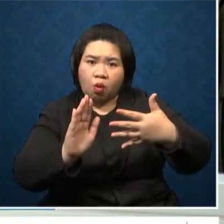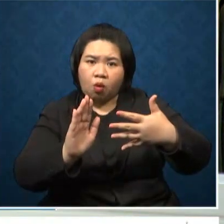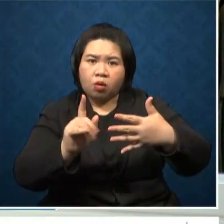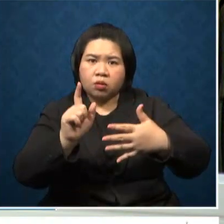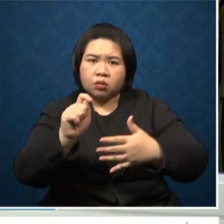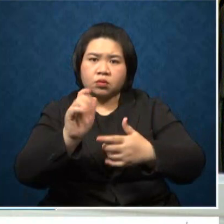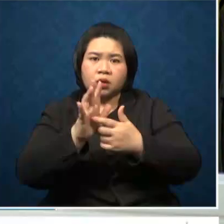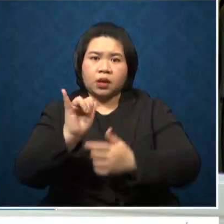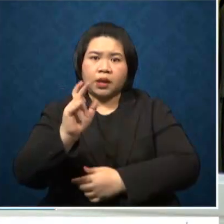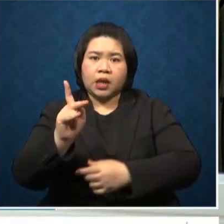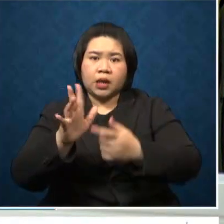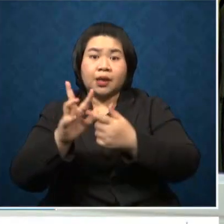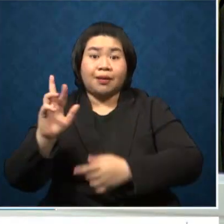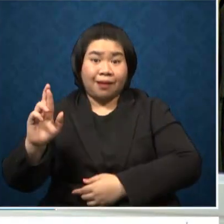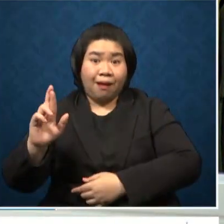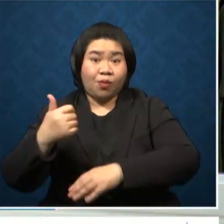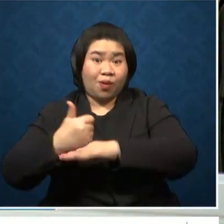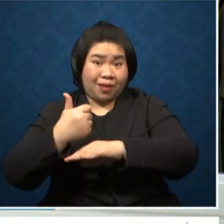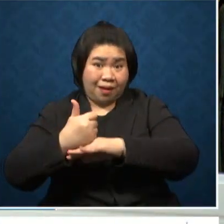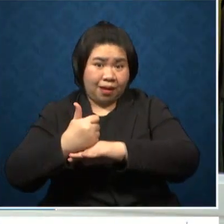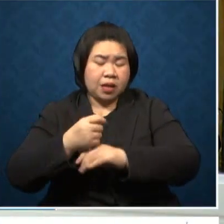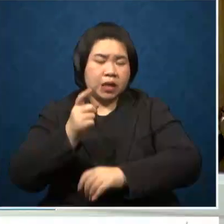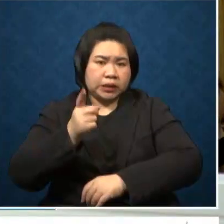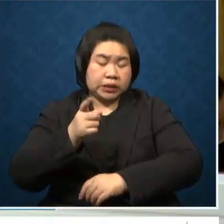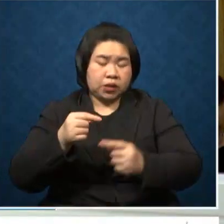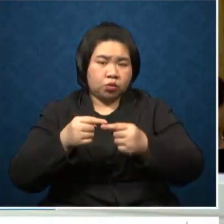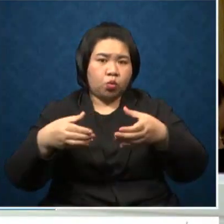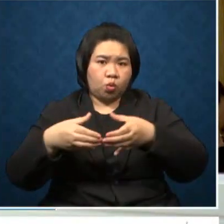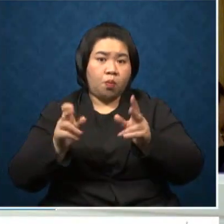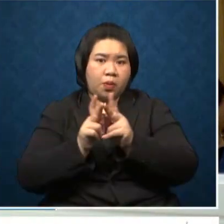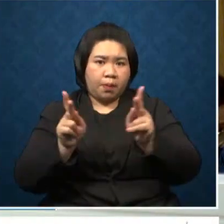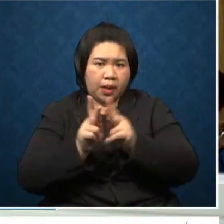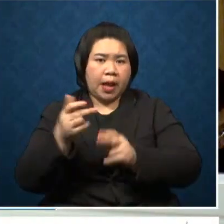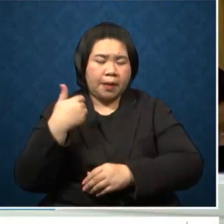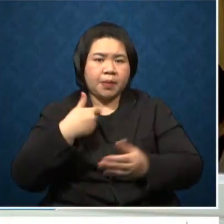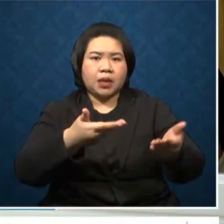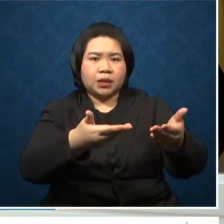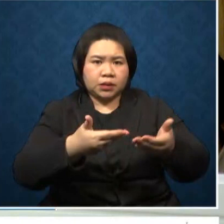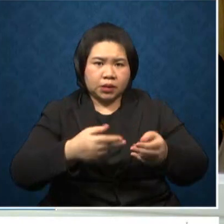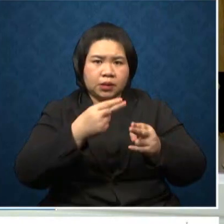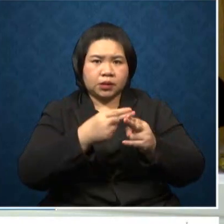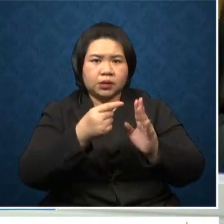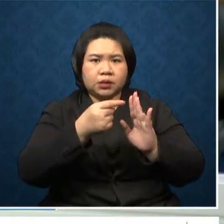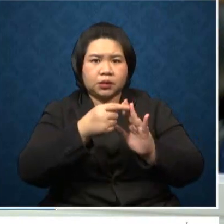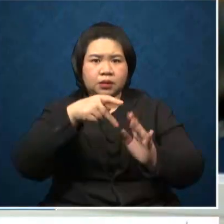สุดในคราวที่คณะกันมาในการสามัญเชิญนายพชร